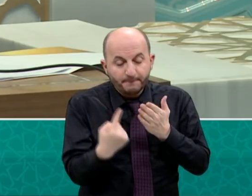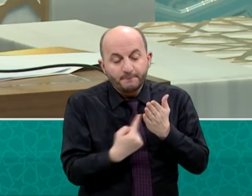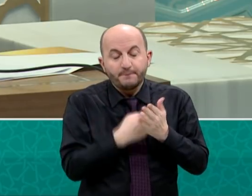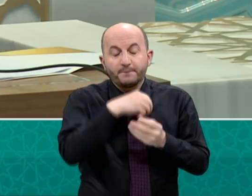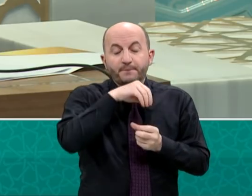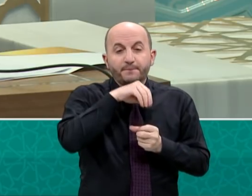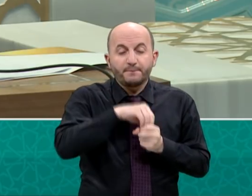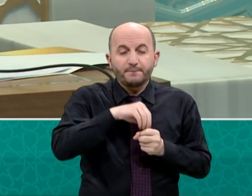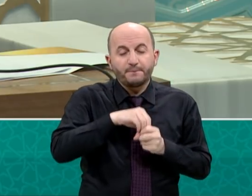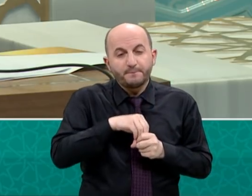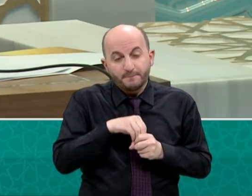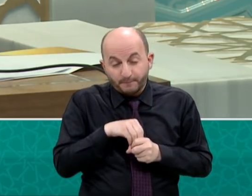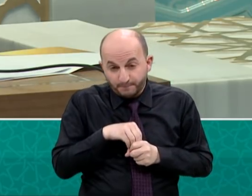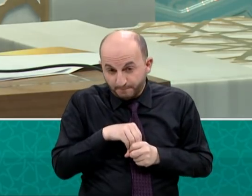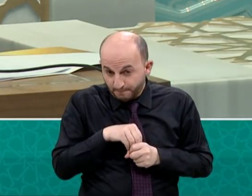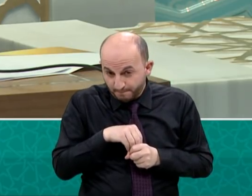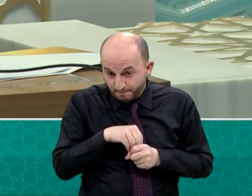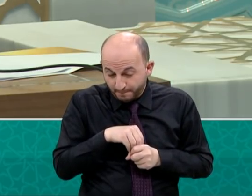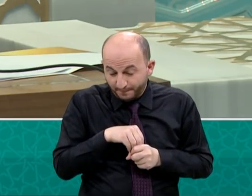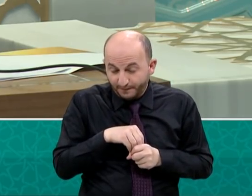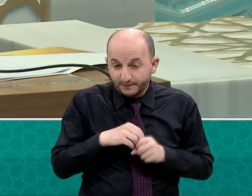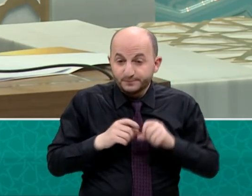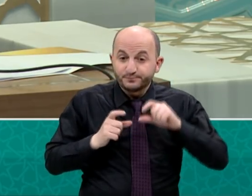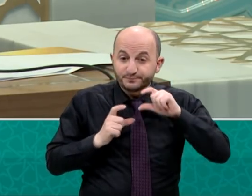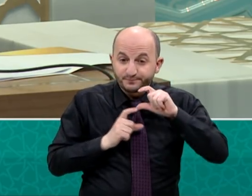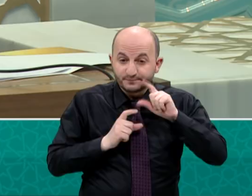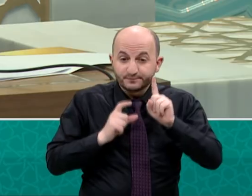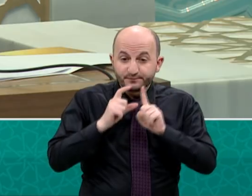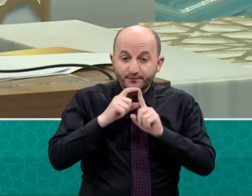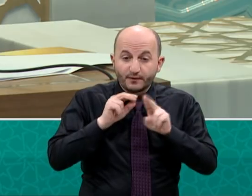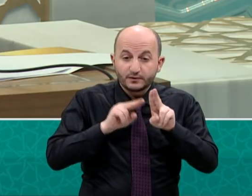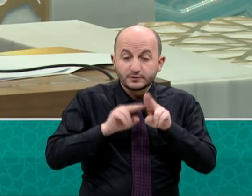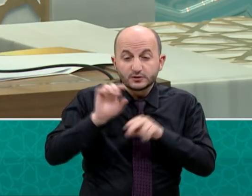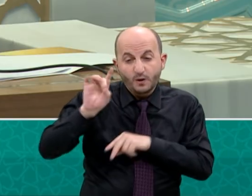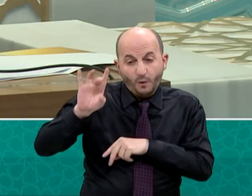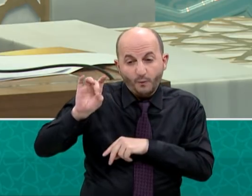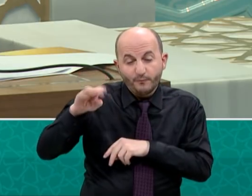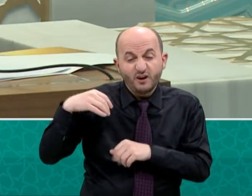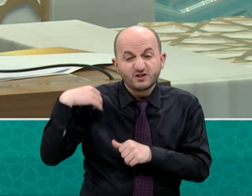bir kısmı mecazi olmak üzere sıdık 15 kere,